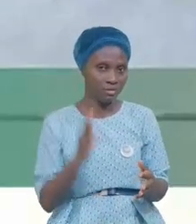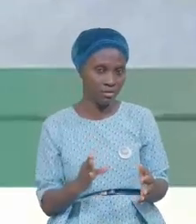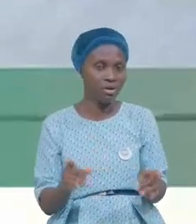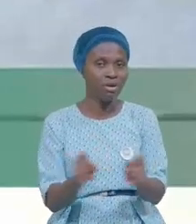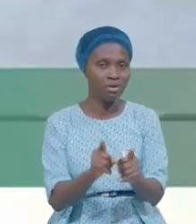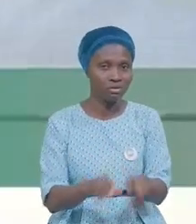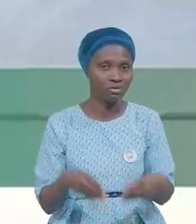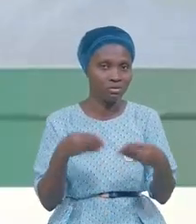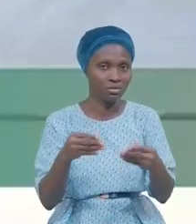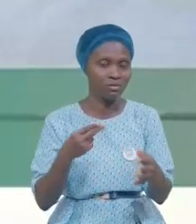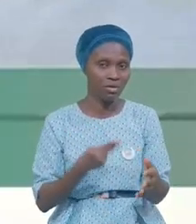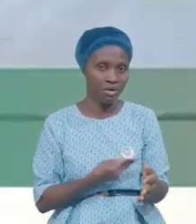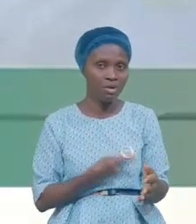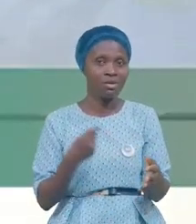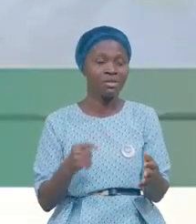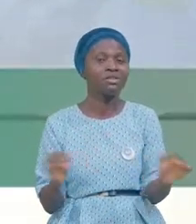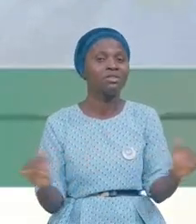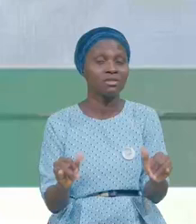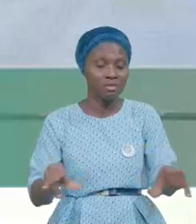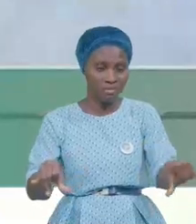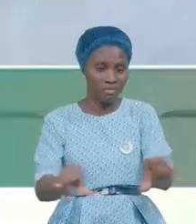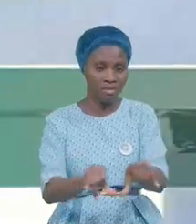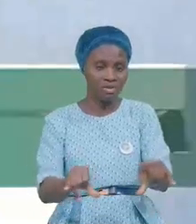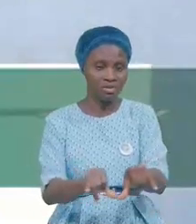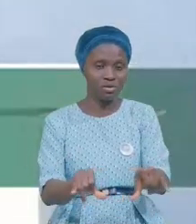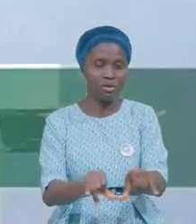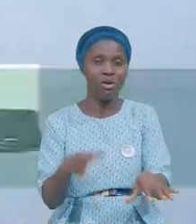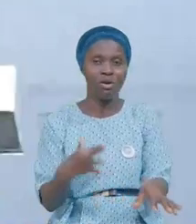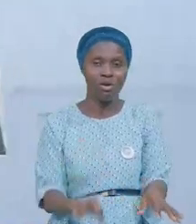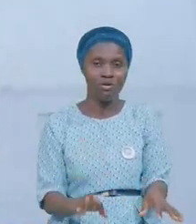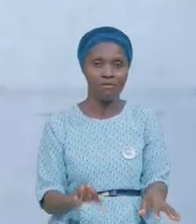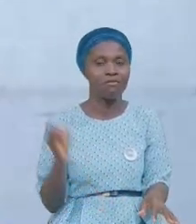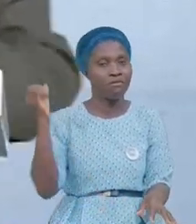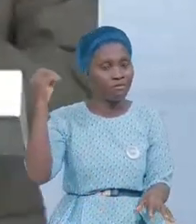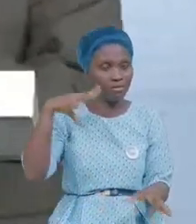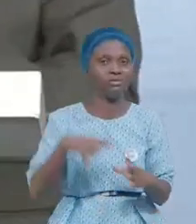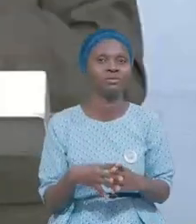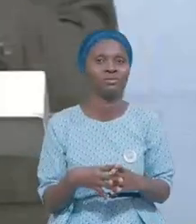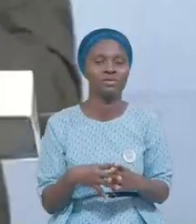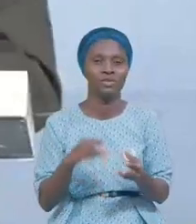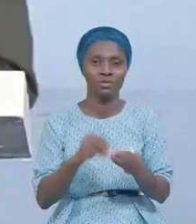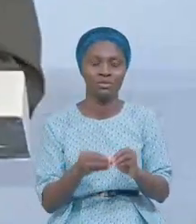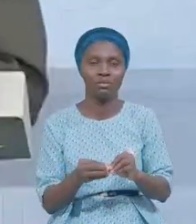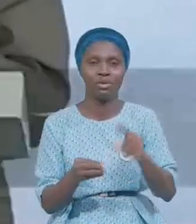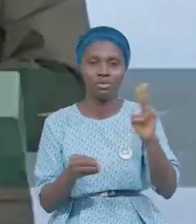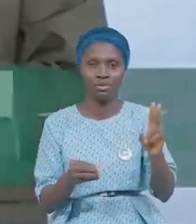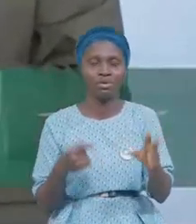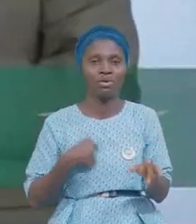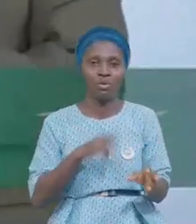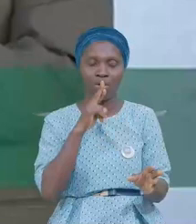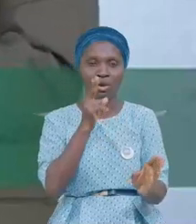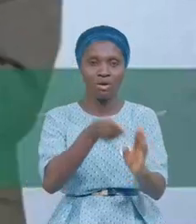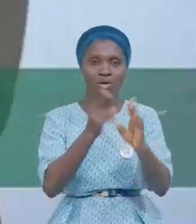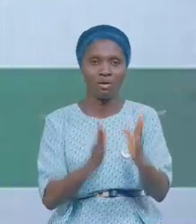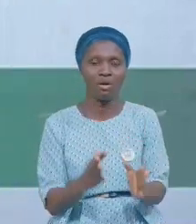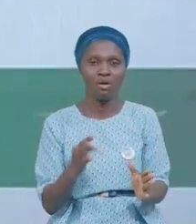de foi, il nous donne la même mesure de grâce. Ainsi, deuxième point, les participants de la même